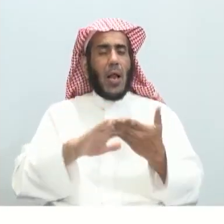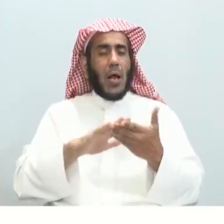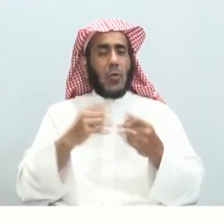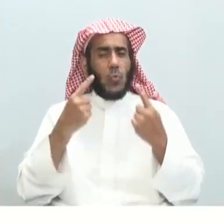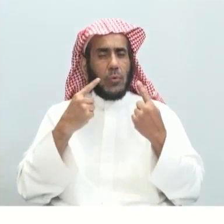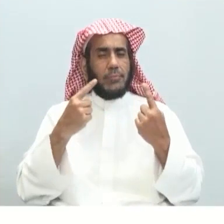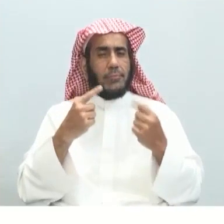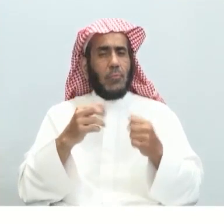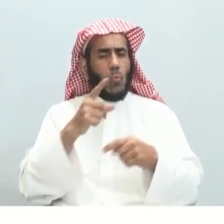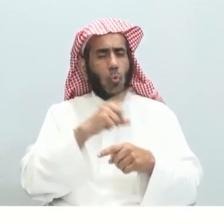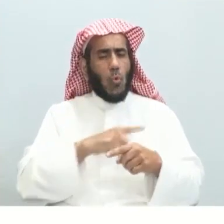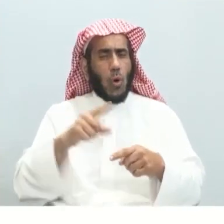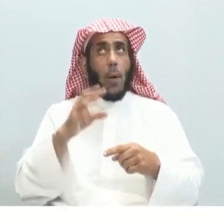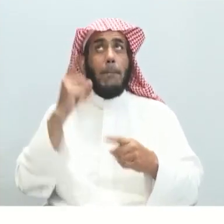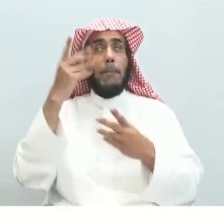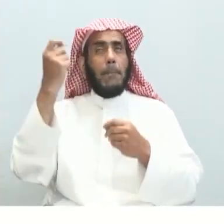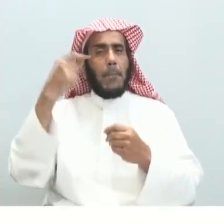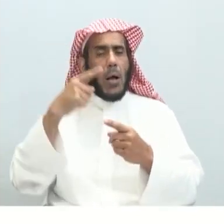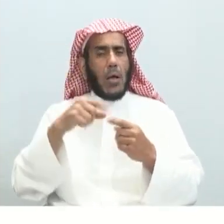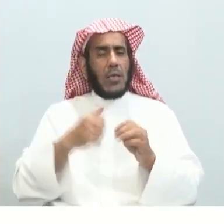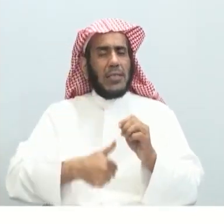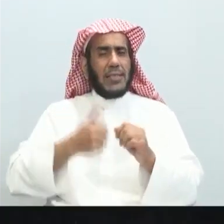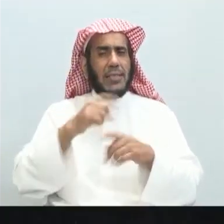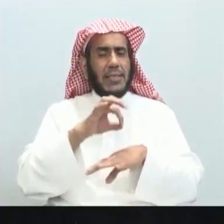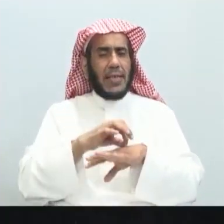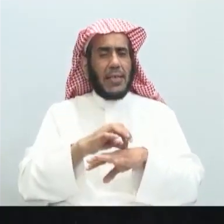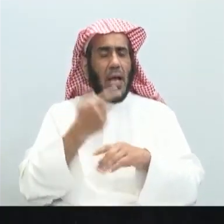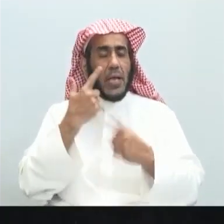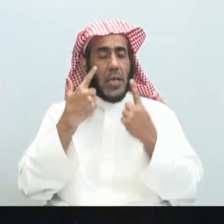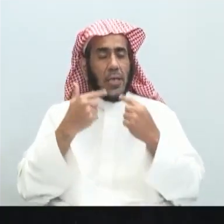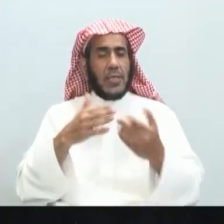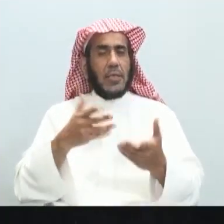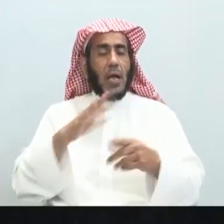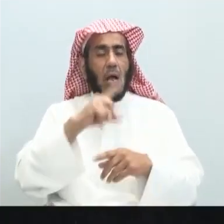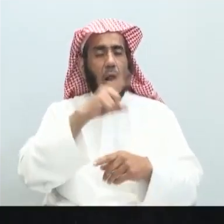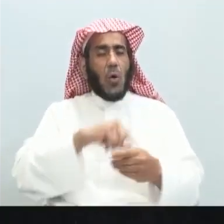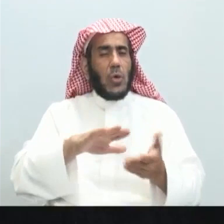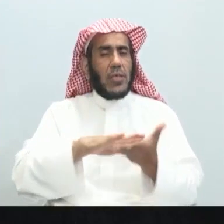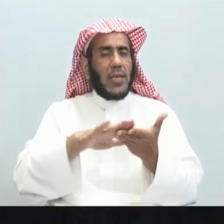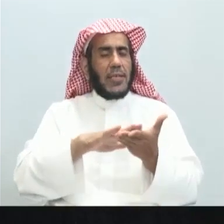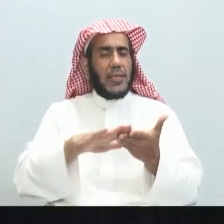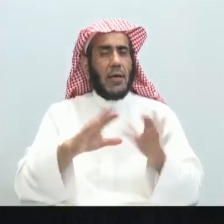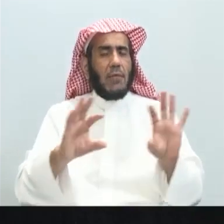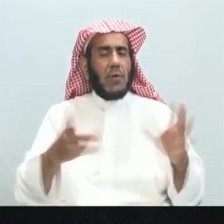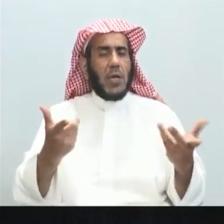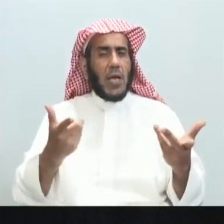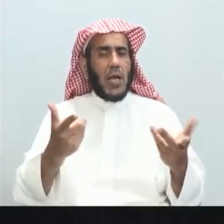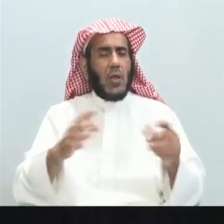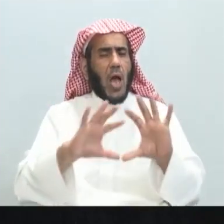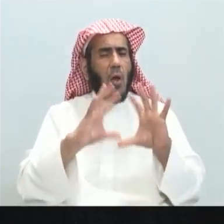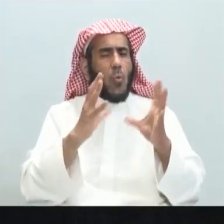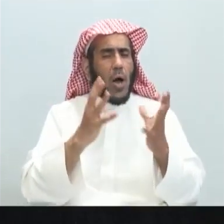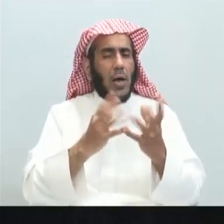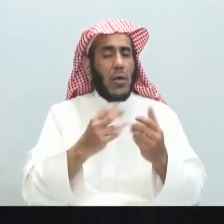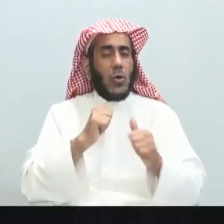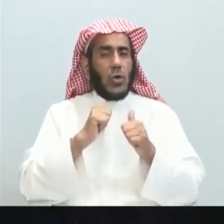مظاهر بها باذن الله تعالى يستطيع الانسان ان يعيش على وجه هذه البسيطه فما هي هذه المظاهر